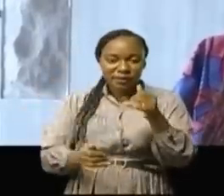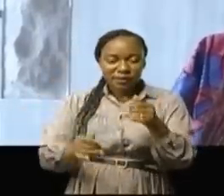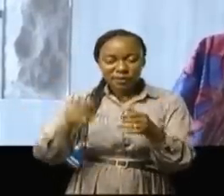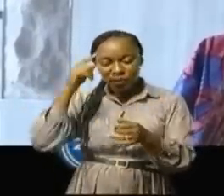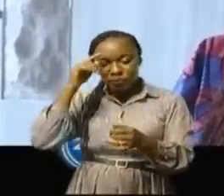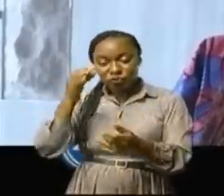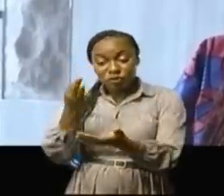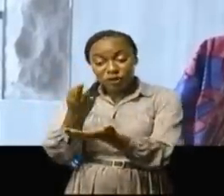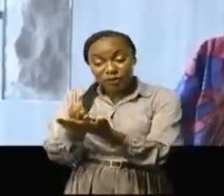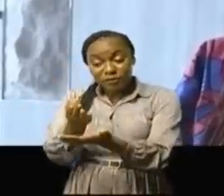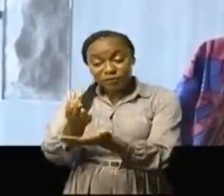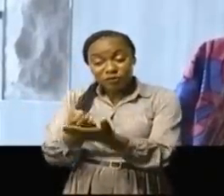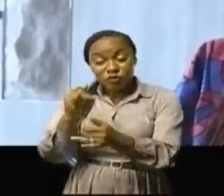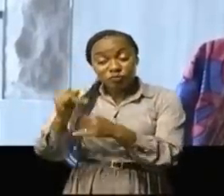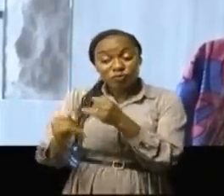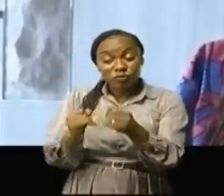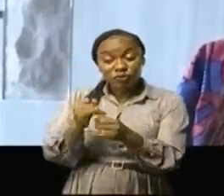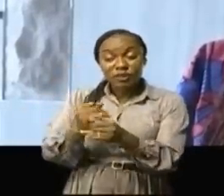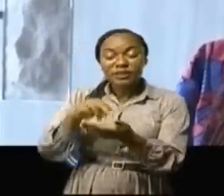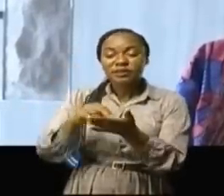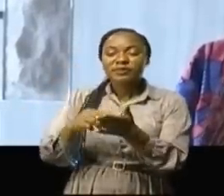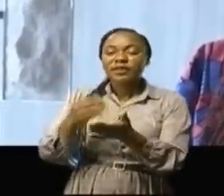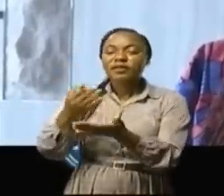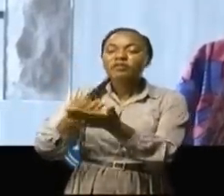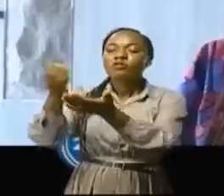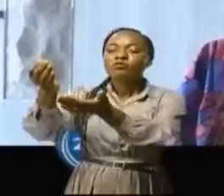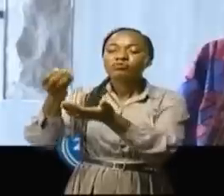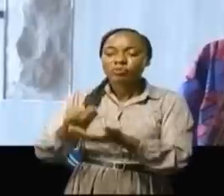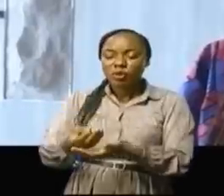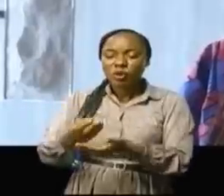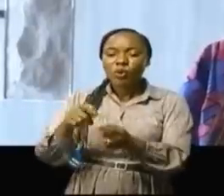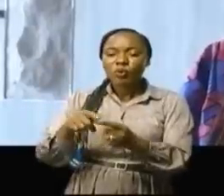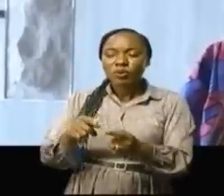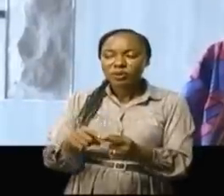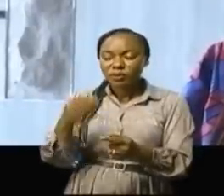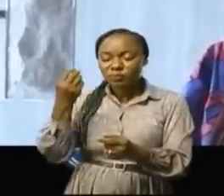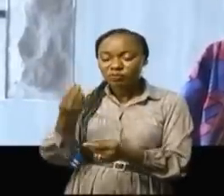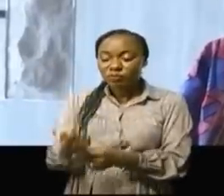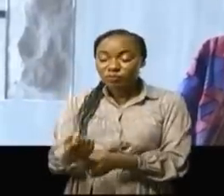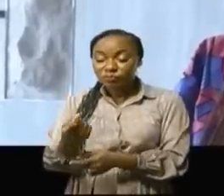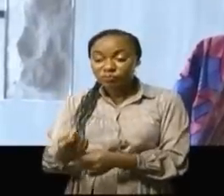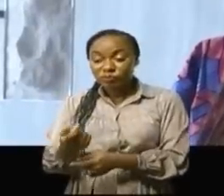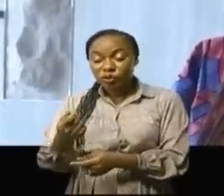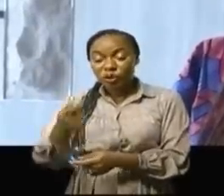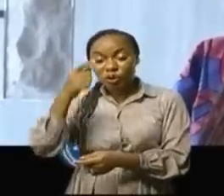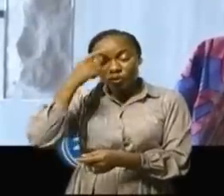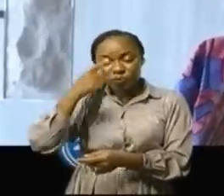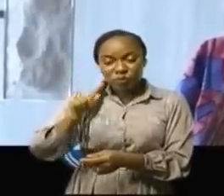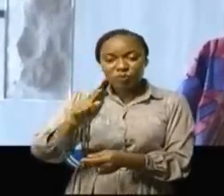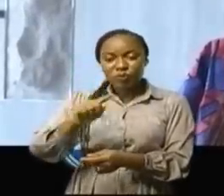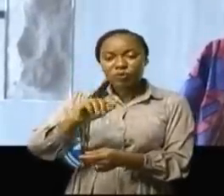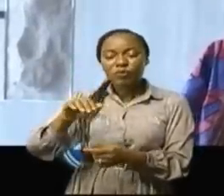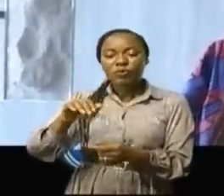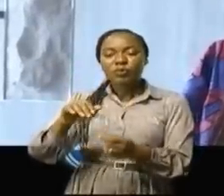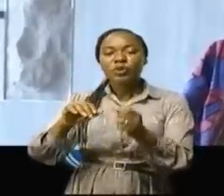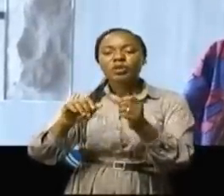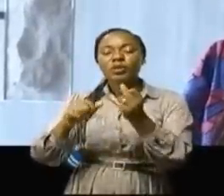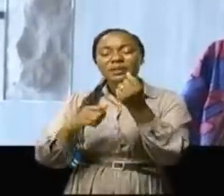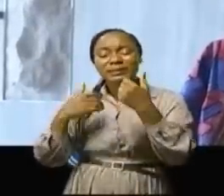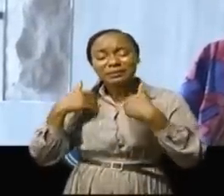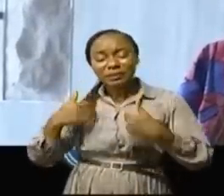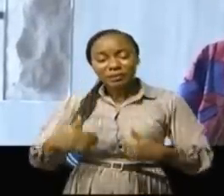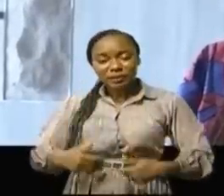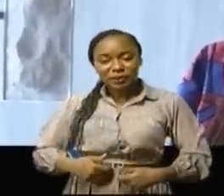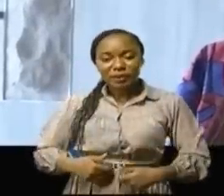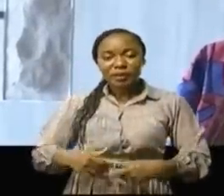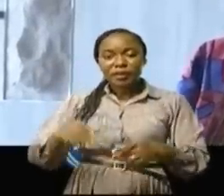mondial et aussi surtout pour la mobilisation de ressources domestiques pour le secteur de la santé au niveau